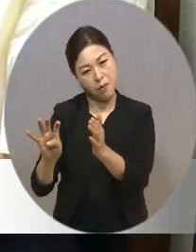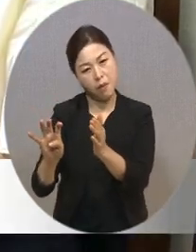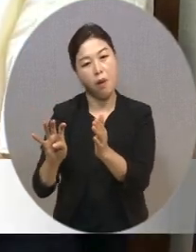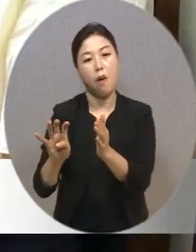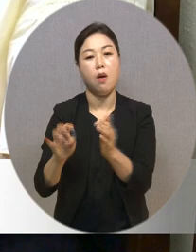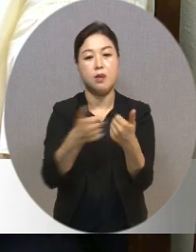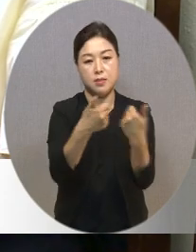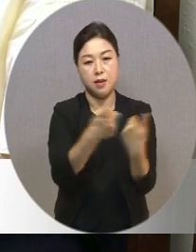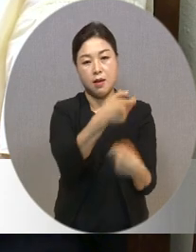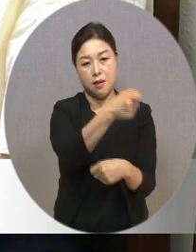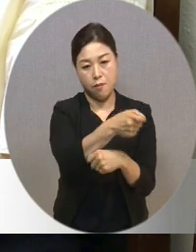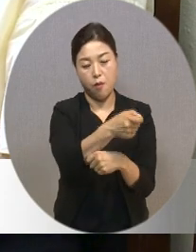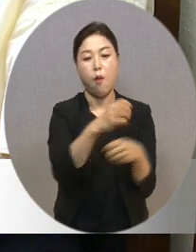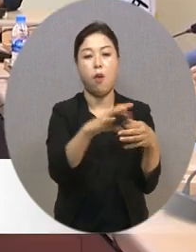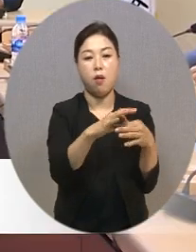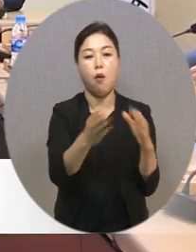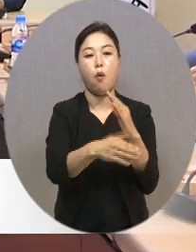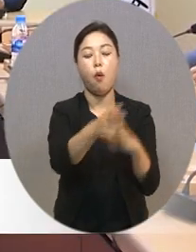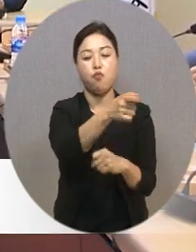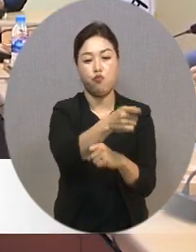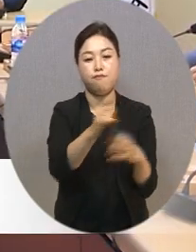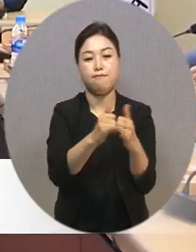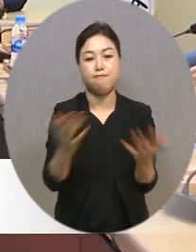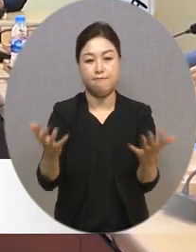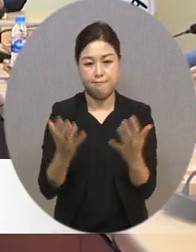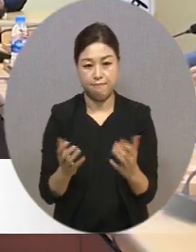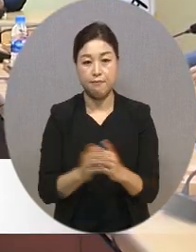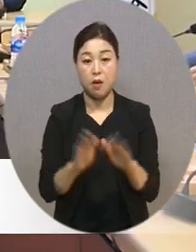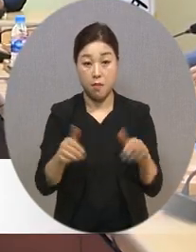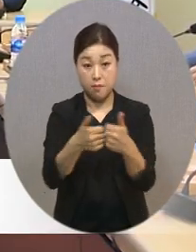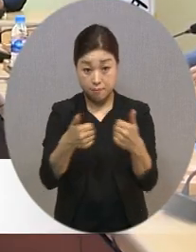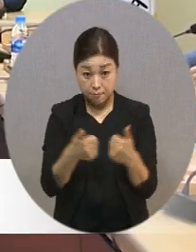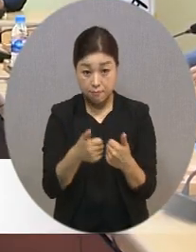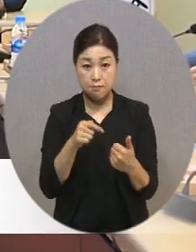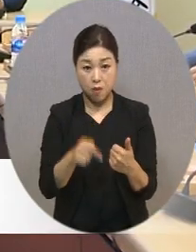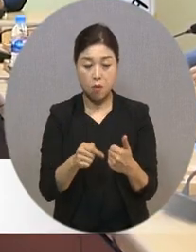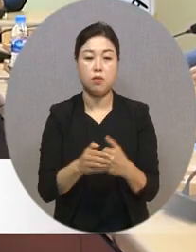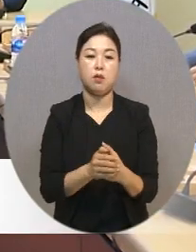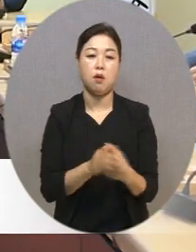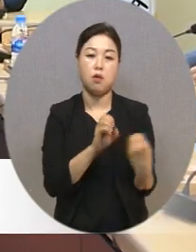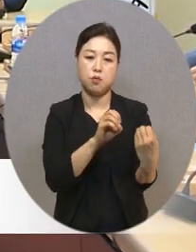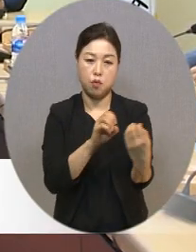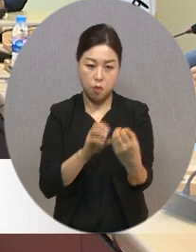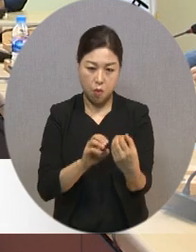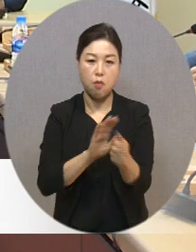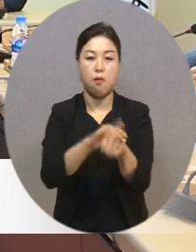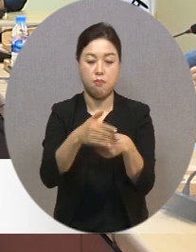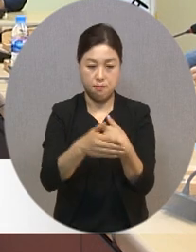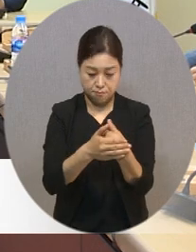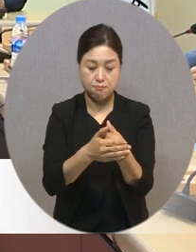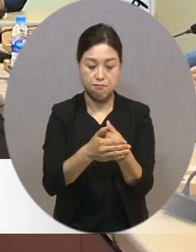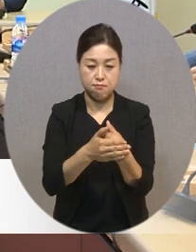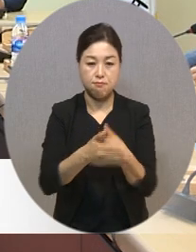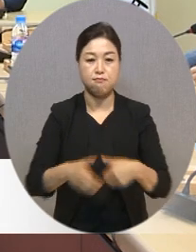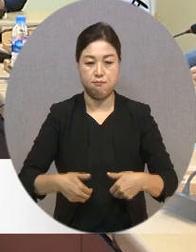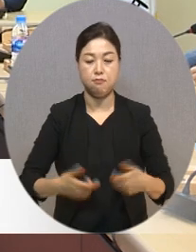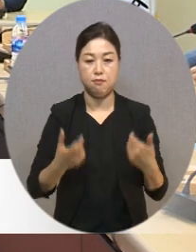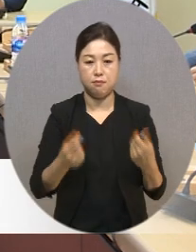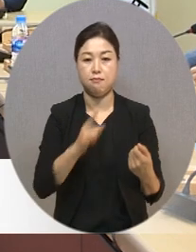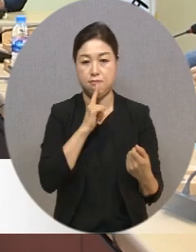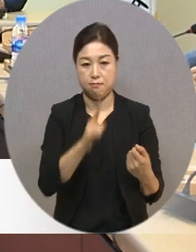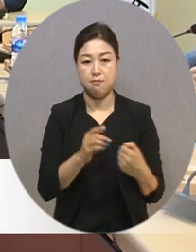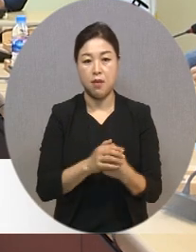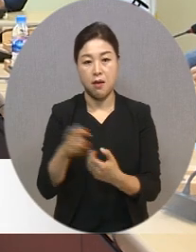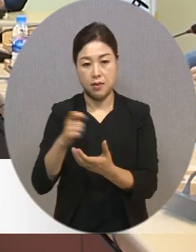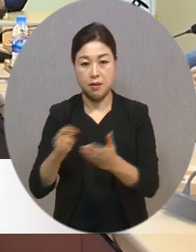등이 참석했습니다. 이번 의장단이 소통과 협력을 내세운 만큼 기자간담회 자리에서부터